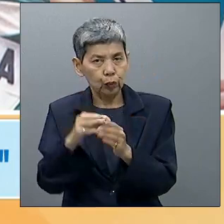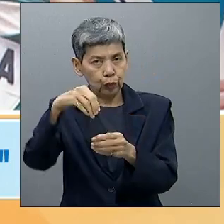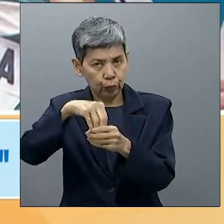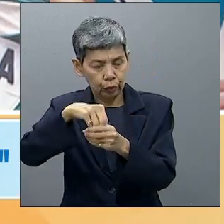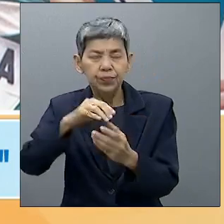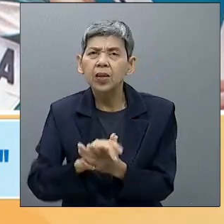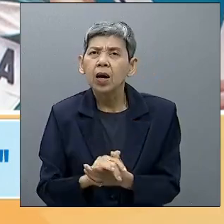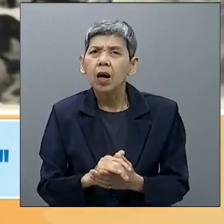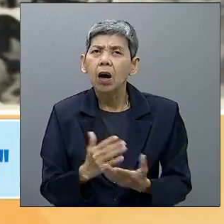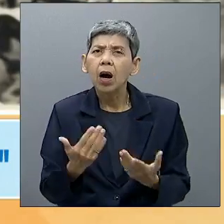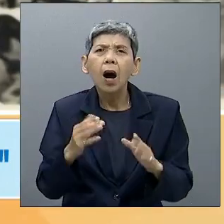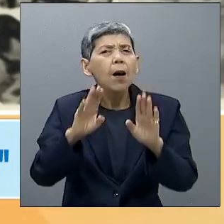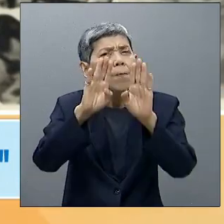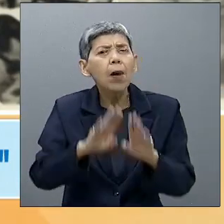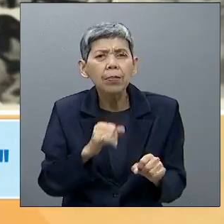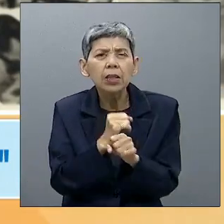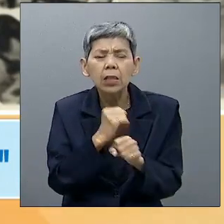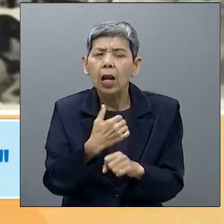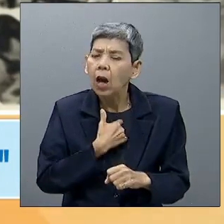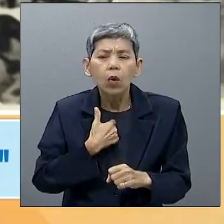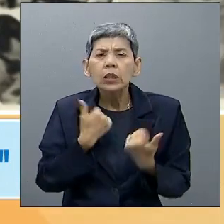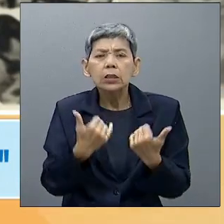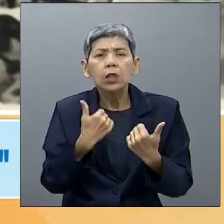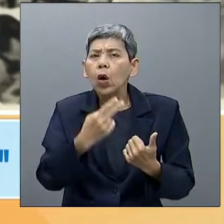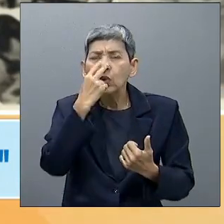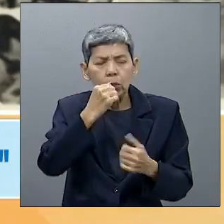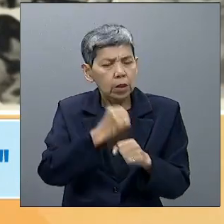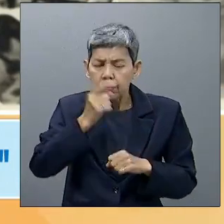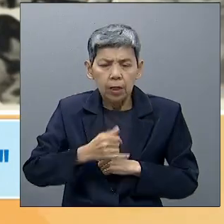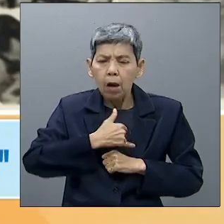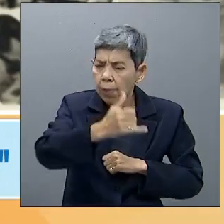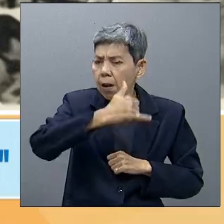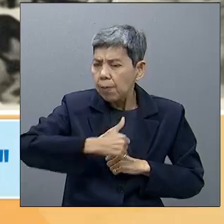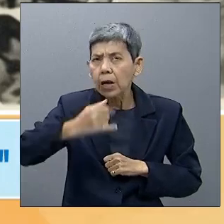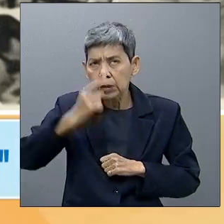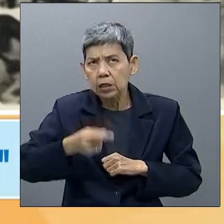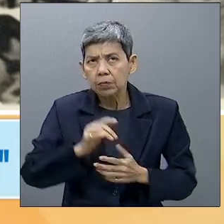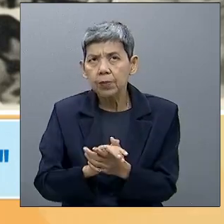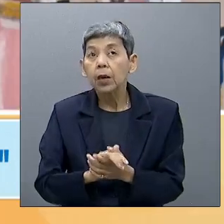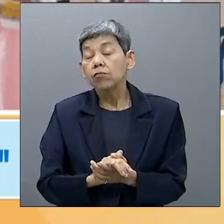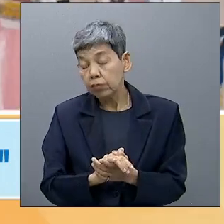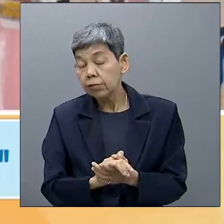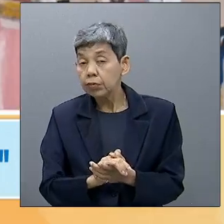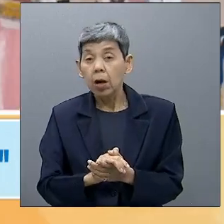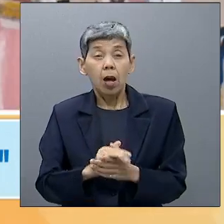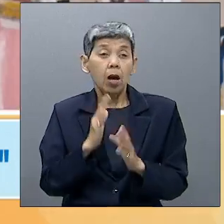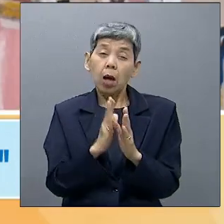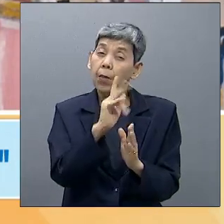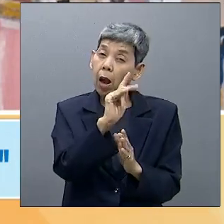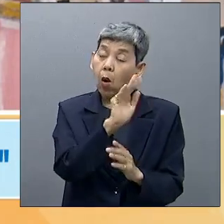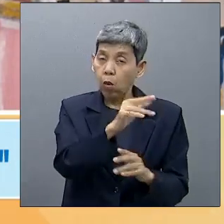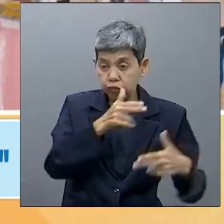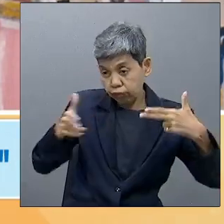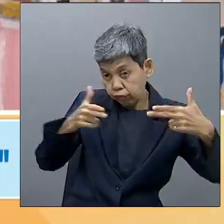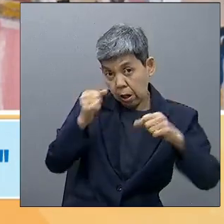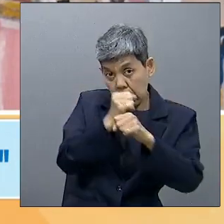แต่เป็นออฟไลน์หมายความว่าเราอยู่ในโลกของความเป็นจริงเนาะคือสื่อมวลชนก็มีผลกับ